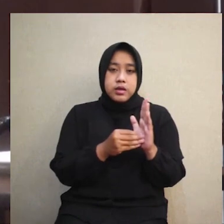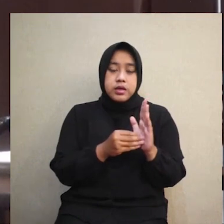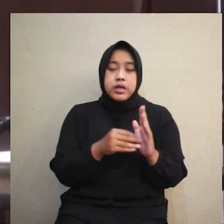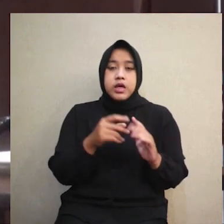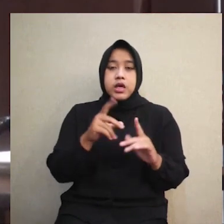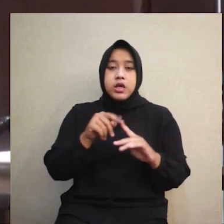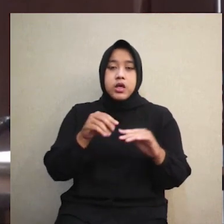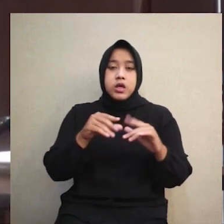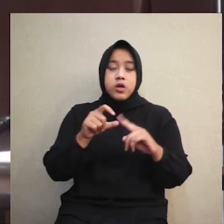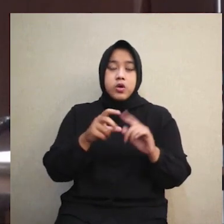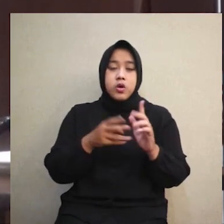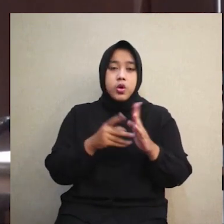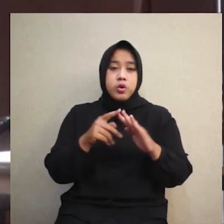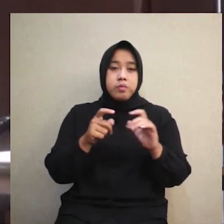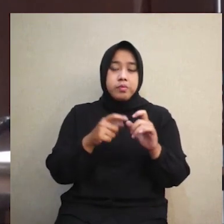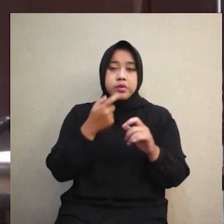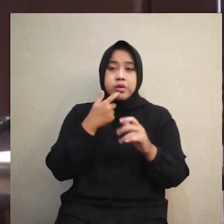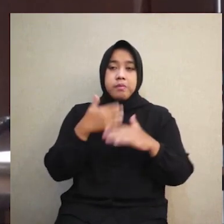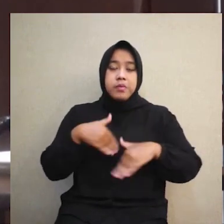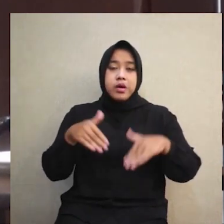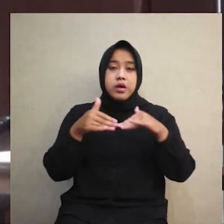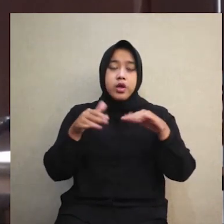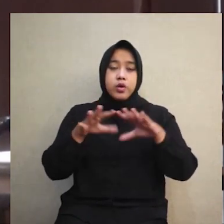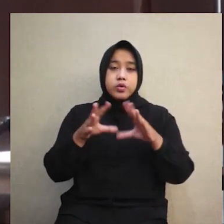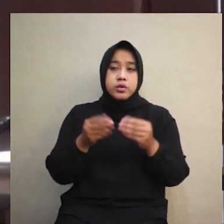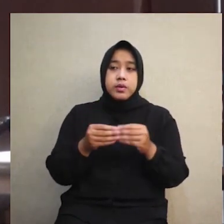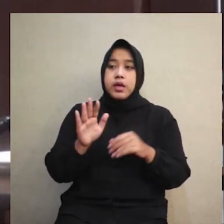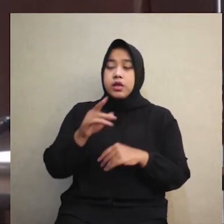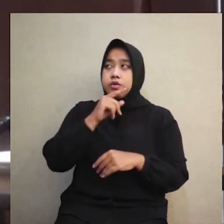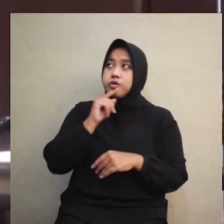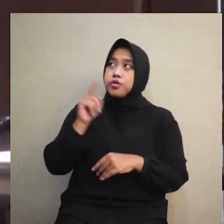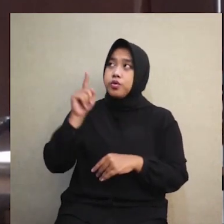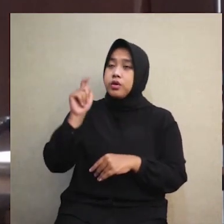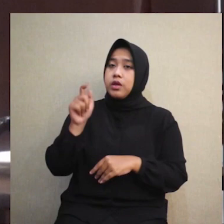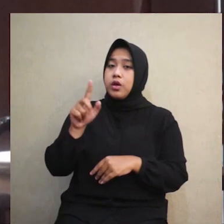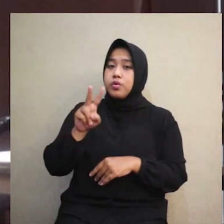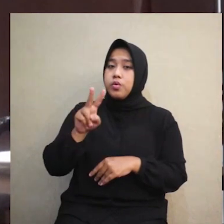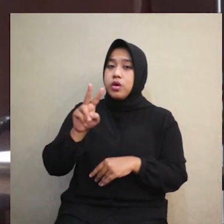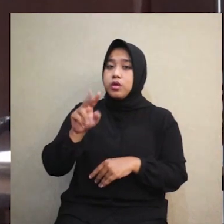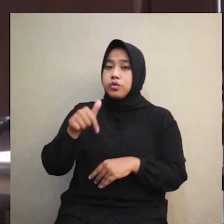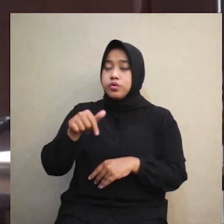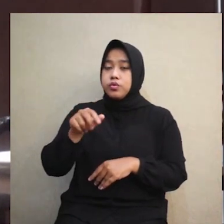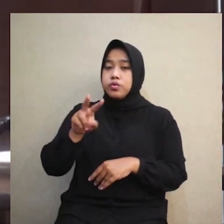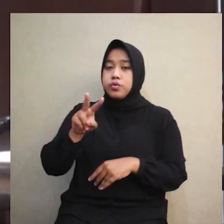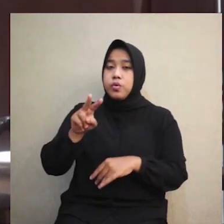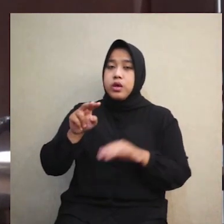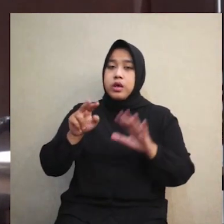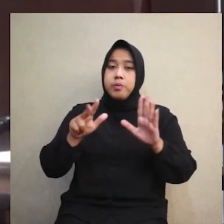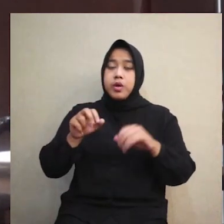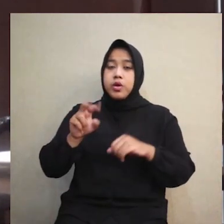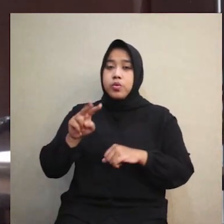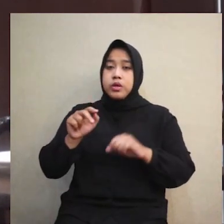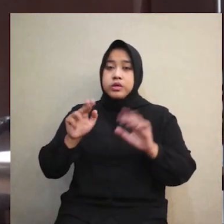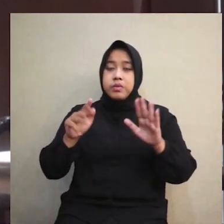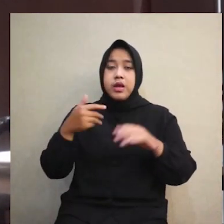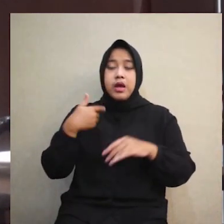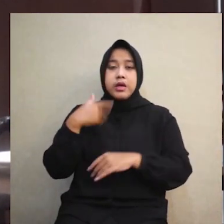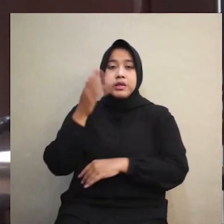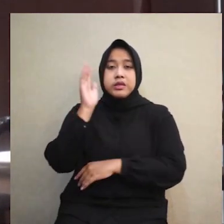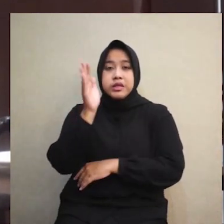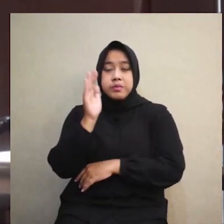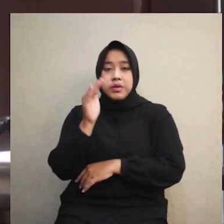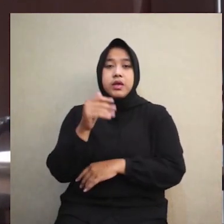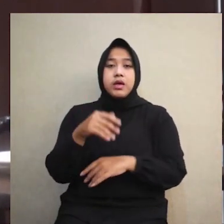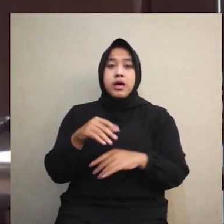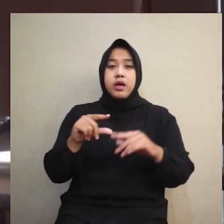Peradilan inklusif gitu nah Nanti insya Allah di tanggal 27 28 29 kita akan ada seminar dengan